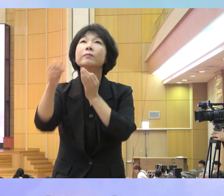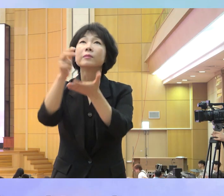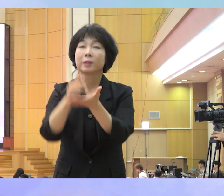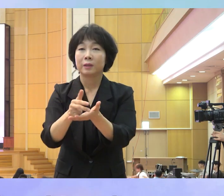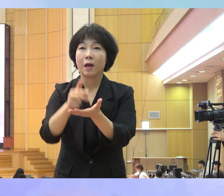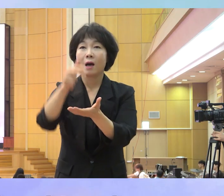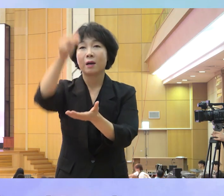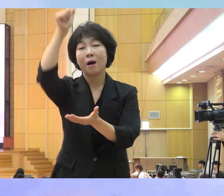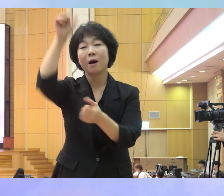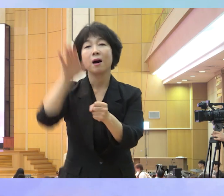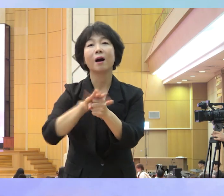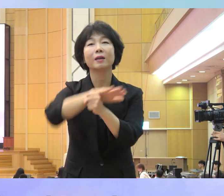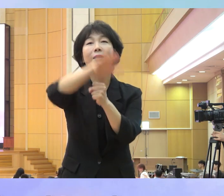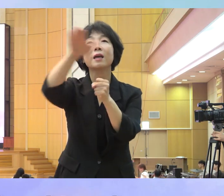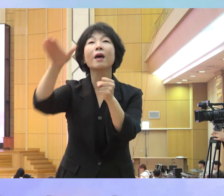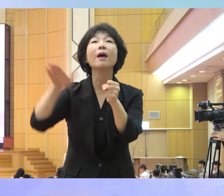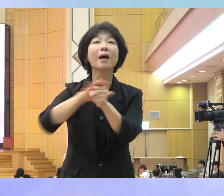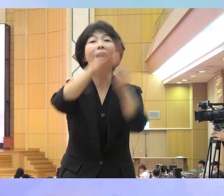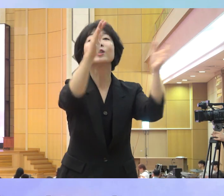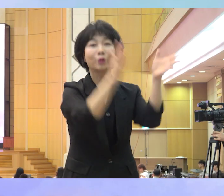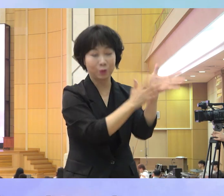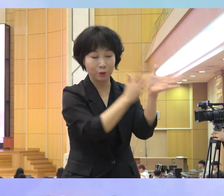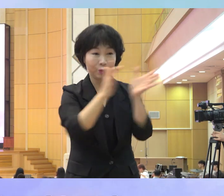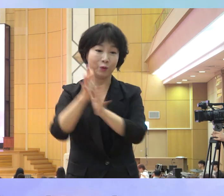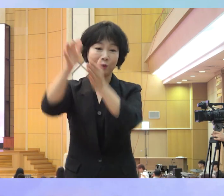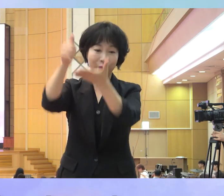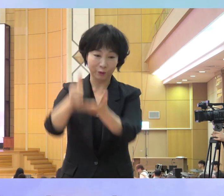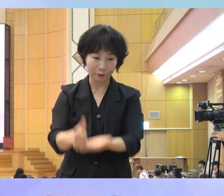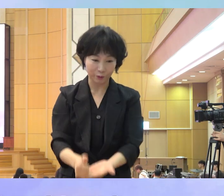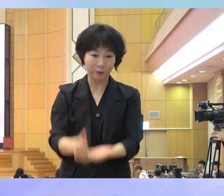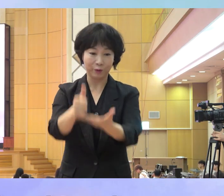영원한 그 사랑 예수.